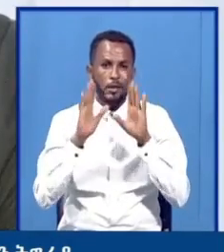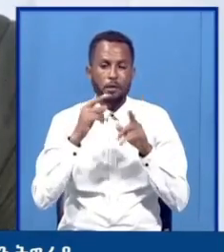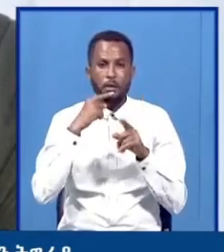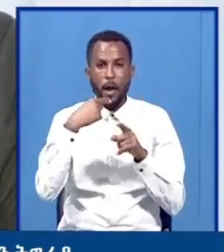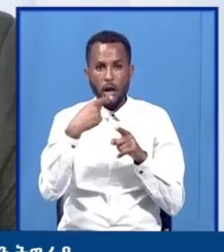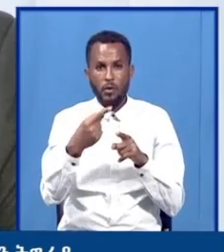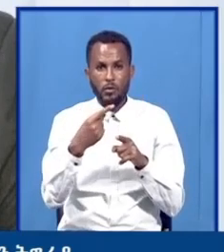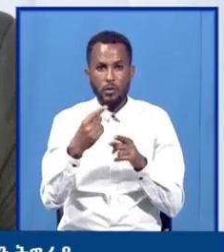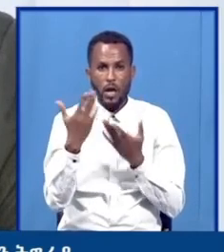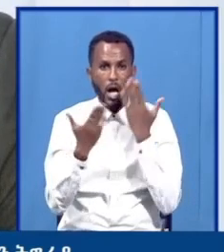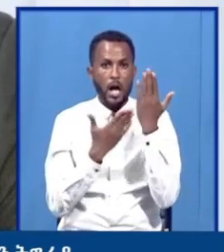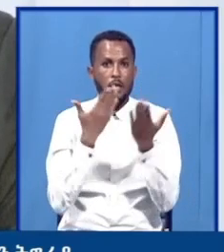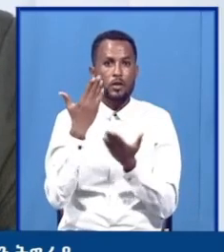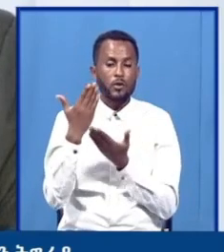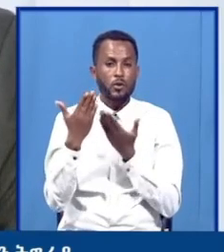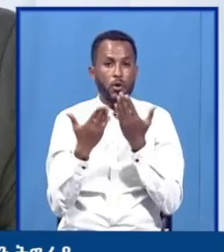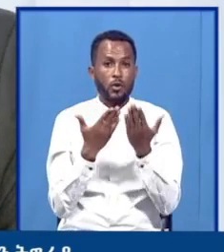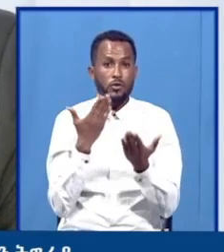ተሃይሉ አገልግሎት